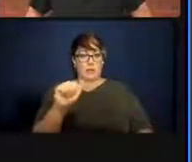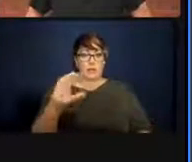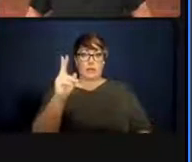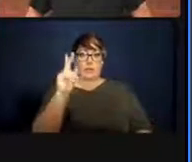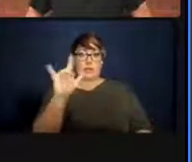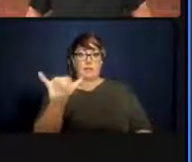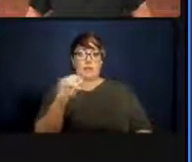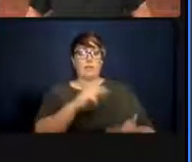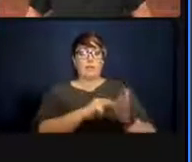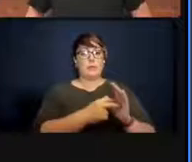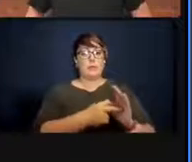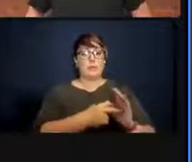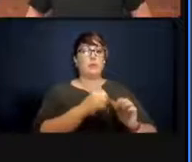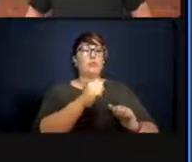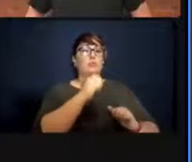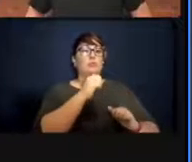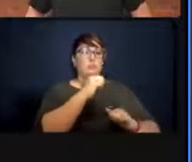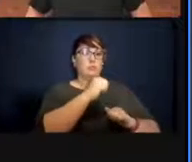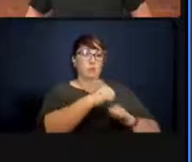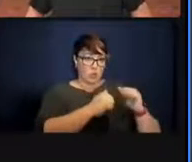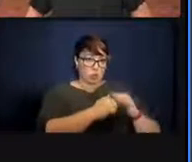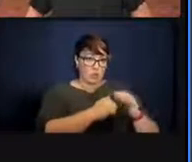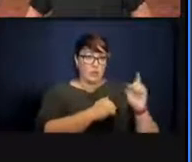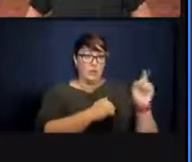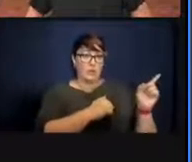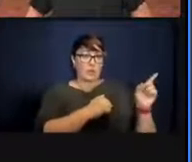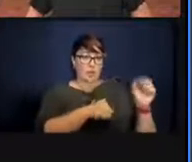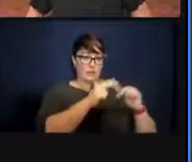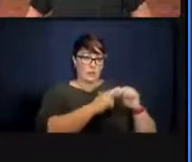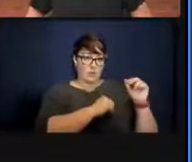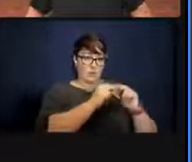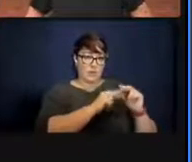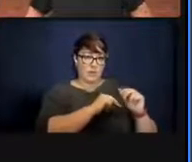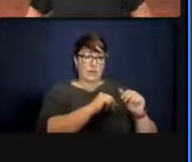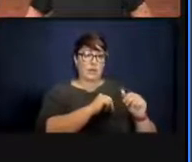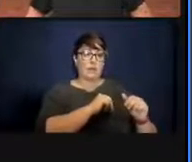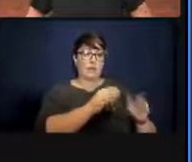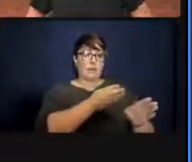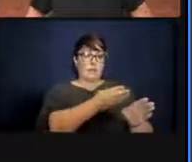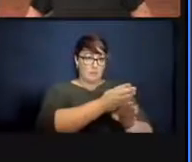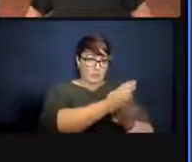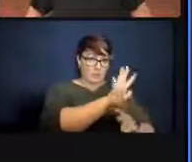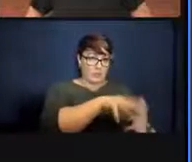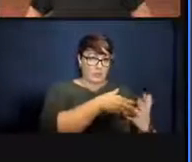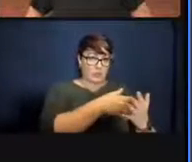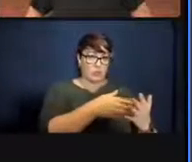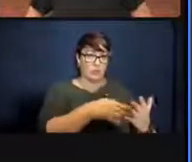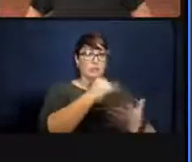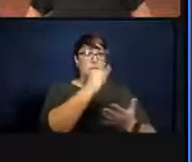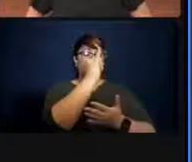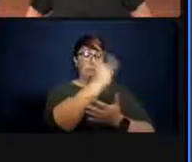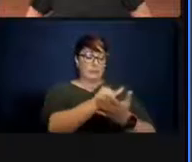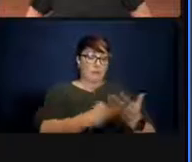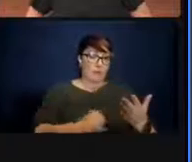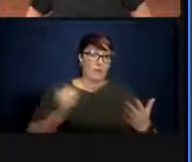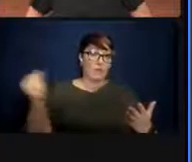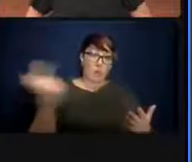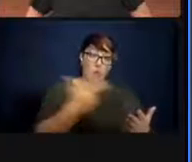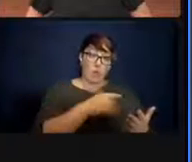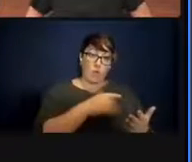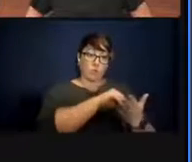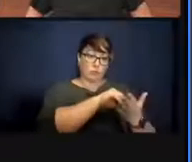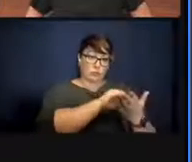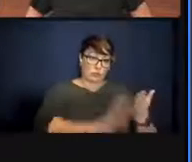جدار على جدار. ما نعنيه هو أن المبنى الأساسي مصمم بطريقة